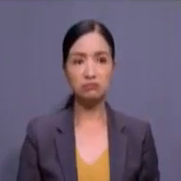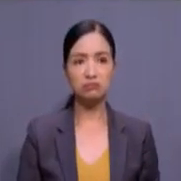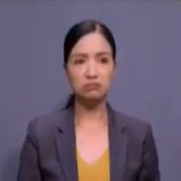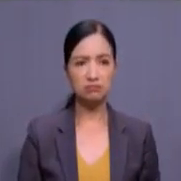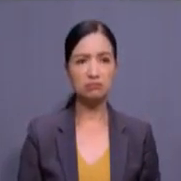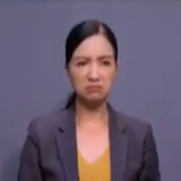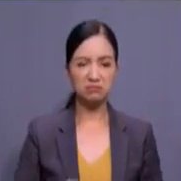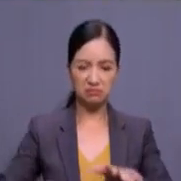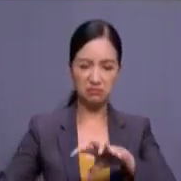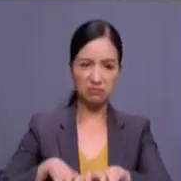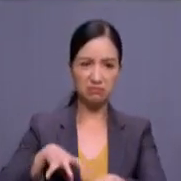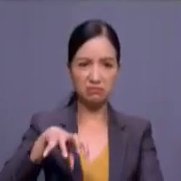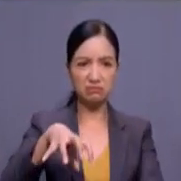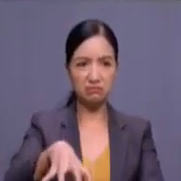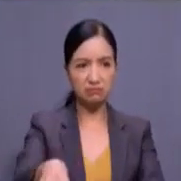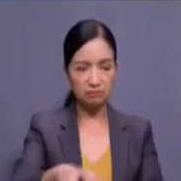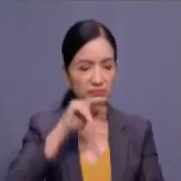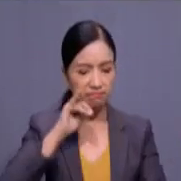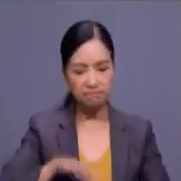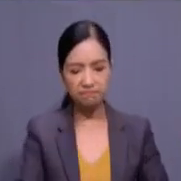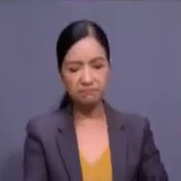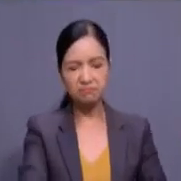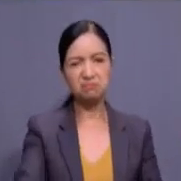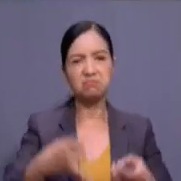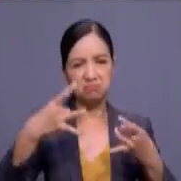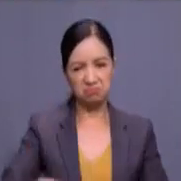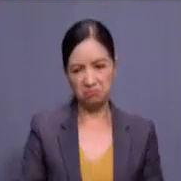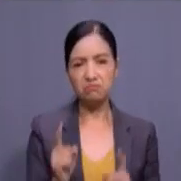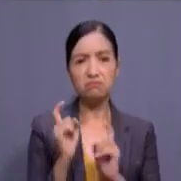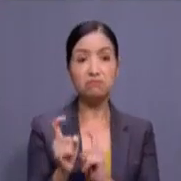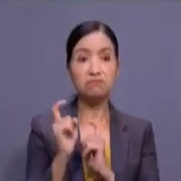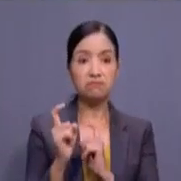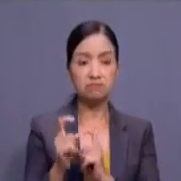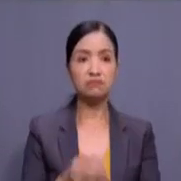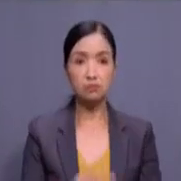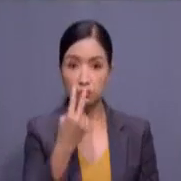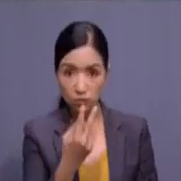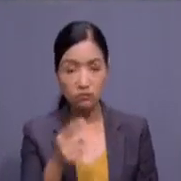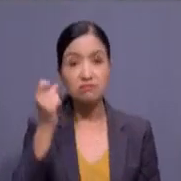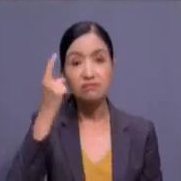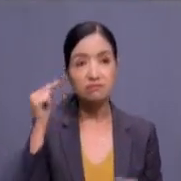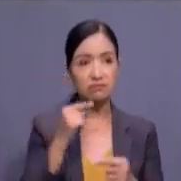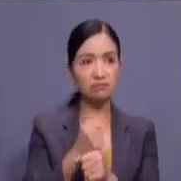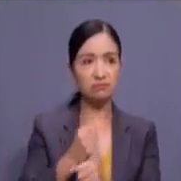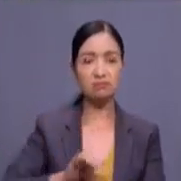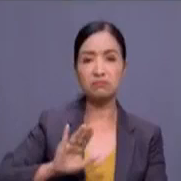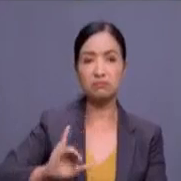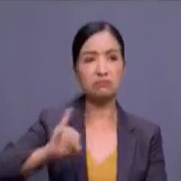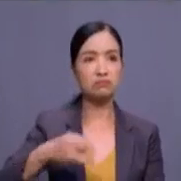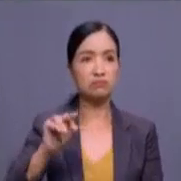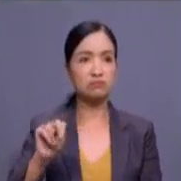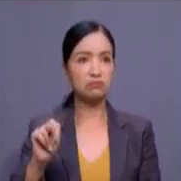ลำน้ำขดหินแล้วก็หน้าผาเนี่ยมันมีความเสี่ยงสูงมากคุณผู้ชมดูจากภาพแล้วก็น่าจะเข้าใจนะคะการทำงานของเจ้าหน้าที่นะ